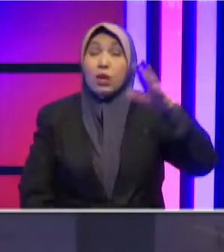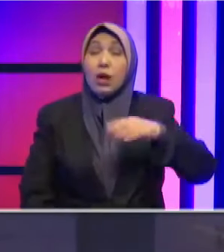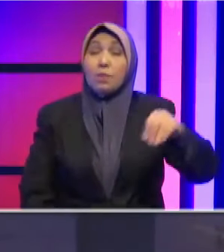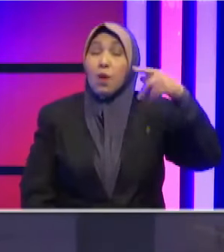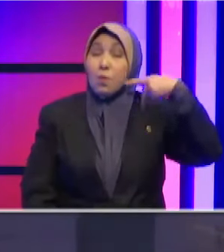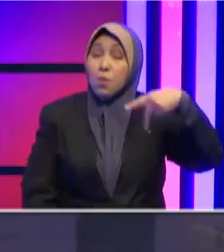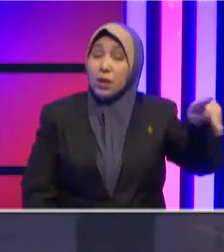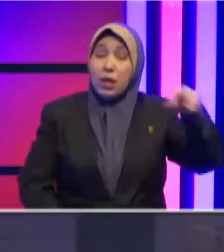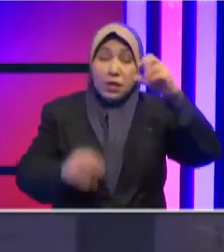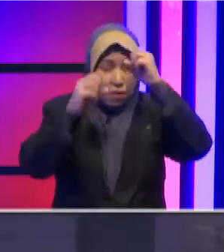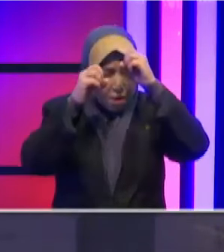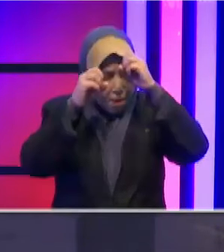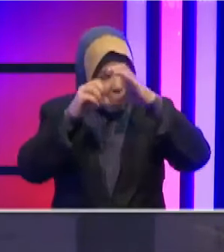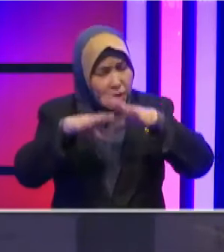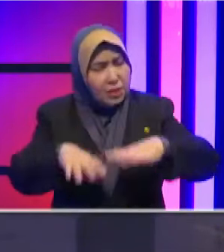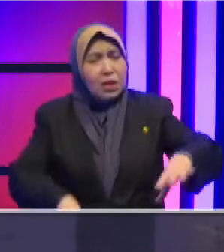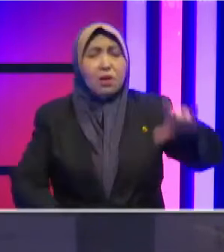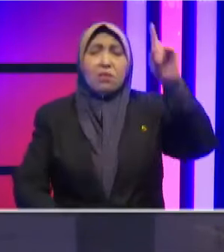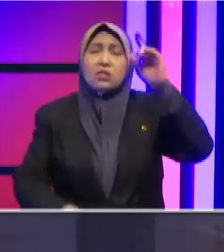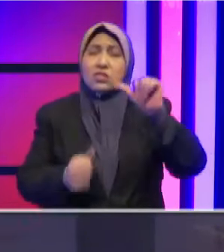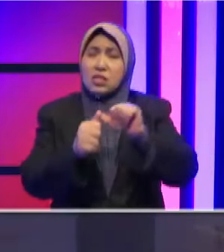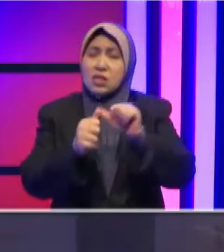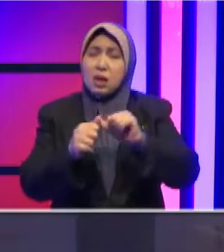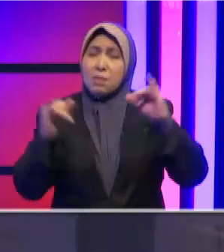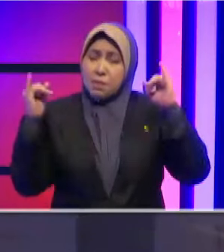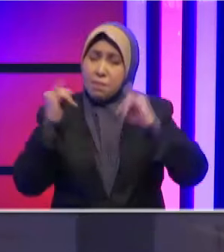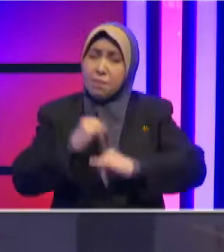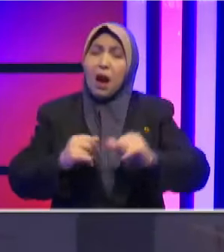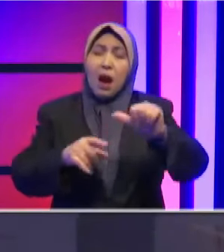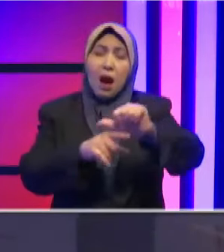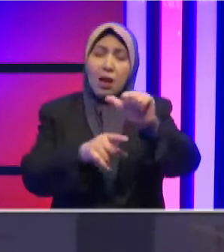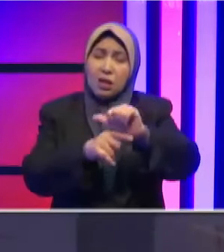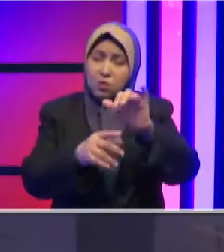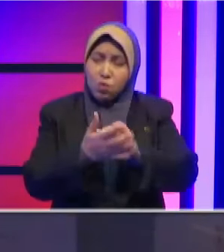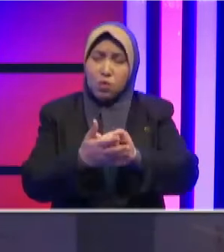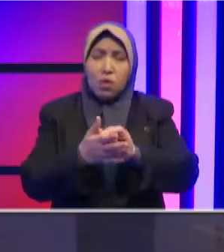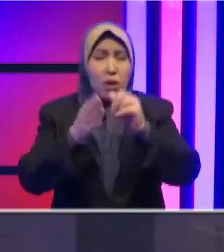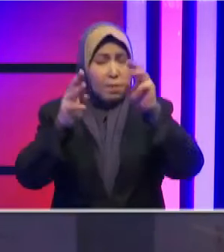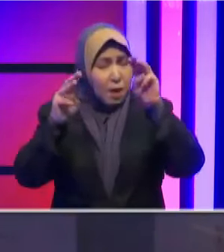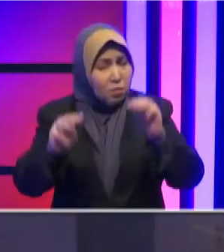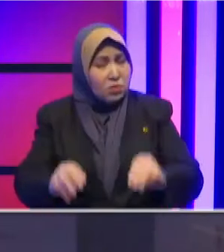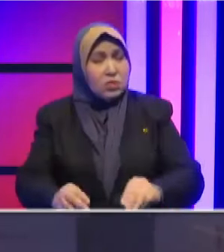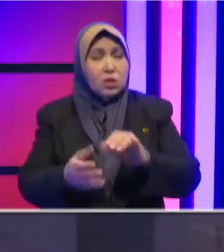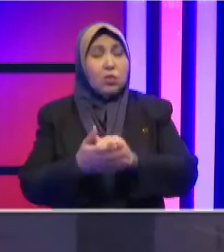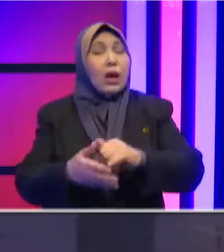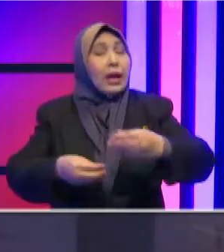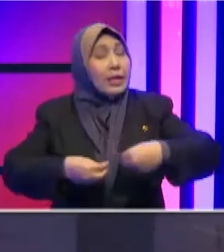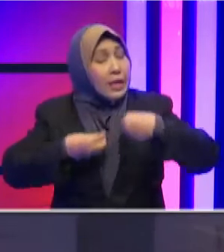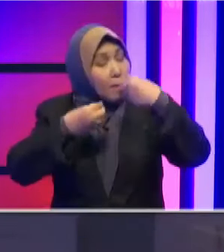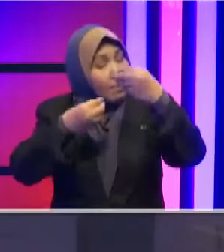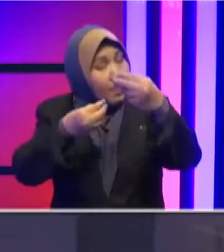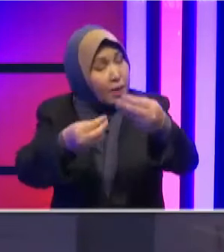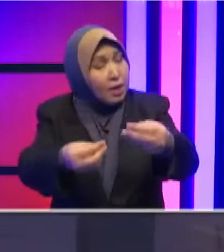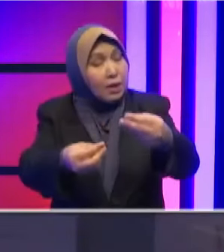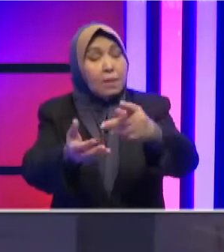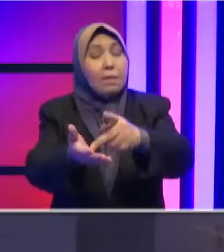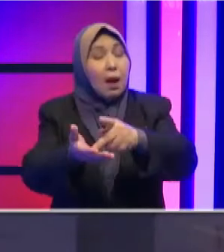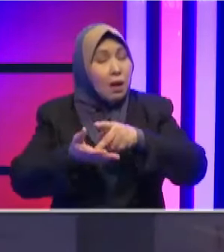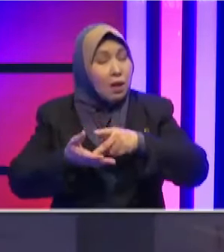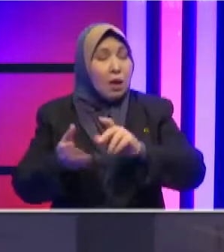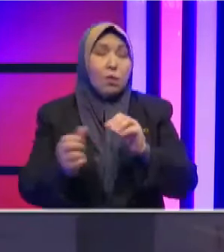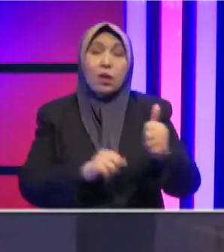Allah subhanahuwata'ala setiap amal ibadah yang dilakukan oleh seorang hamba akan diberikan ganjaran oleh Allah